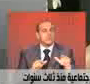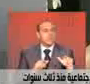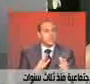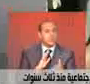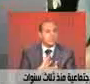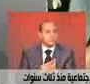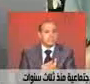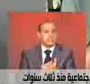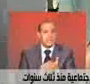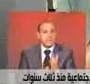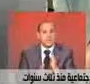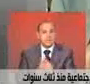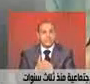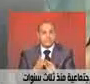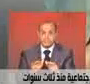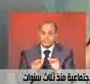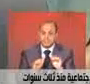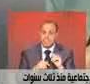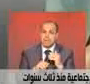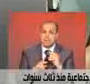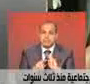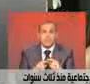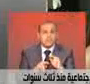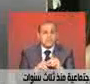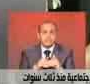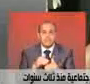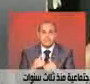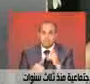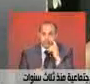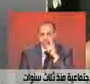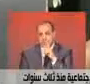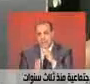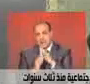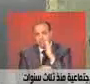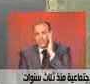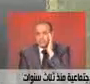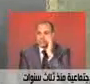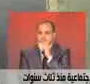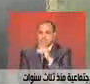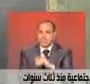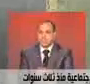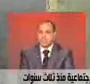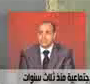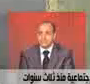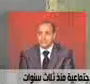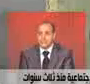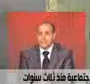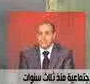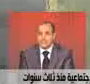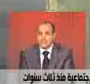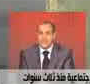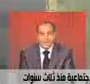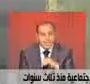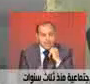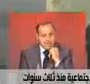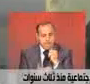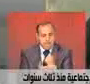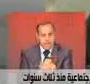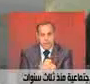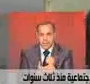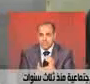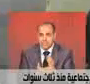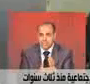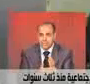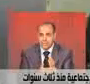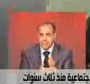جو حفروا كل خطره يعملوا حاجه، كل خطره اخر شيء هاني شوش خلوا هدا. وباش نعطوا للبنك وباش